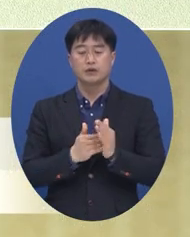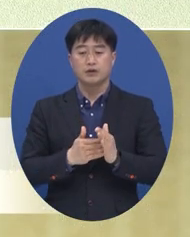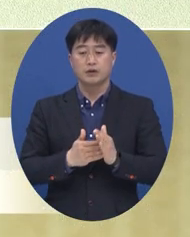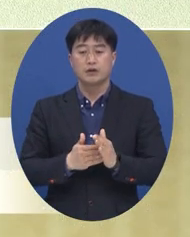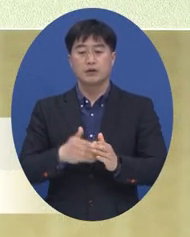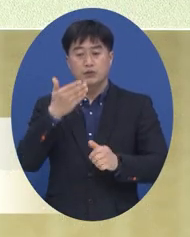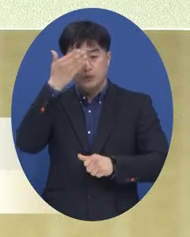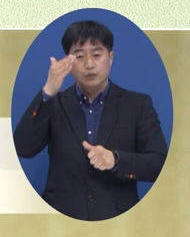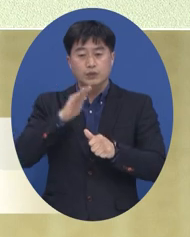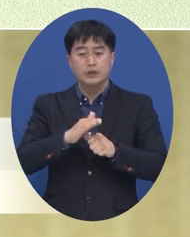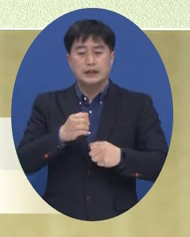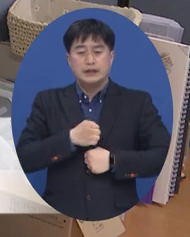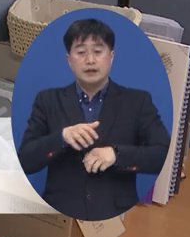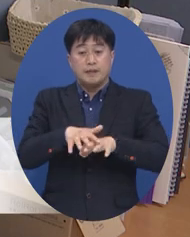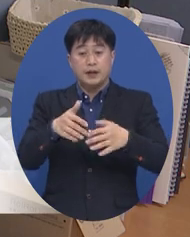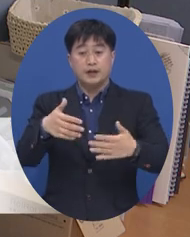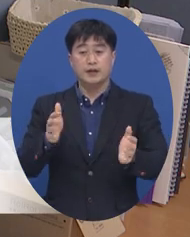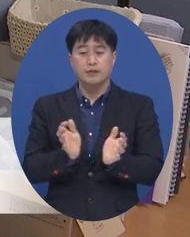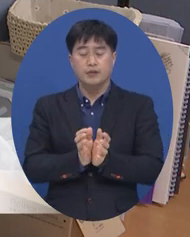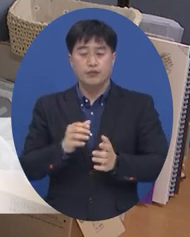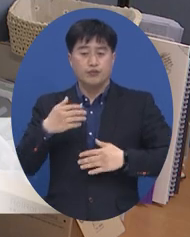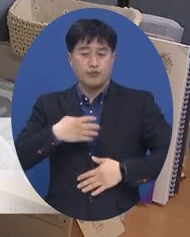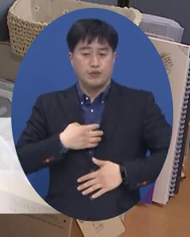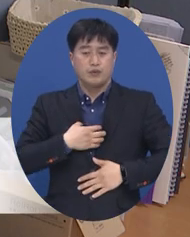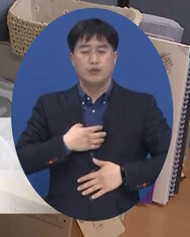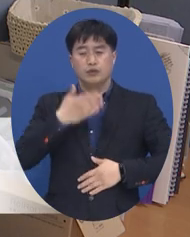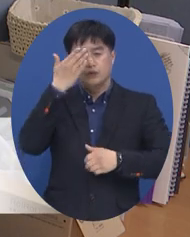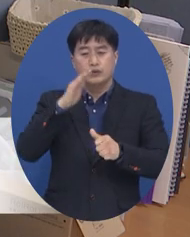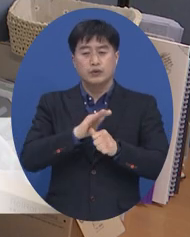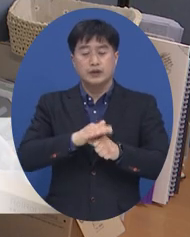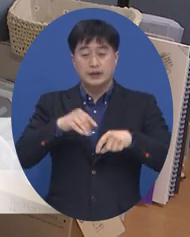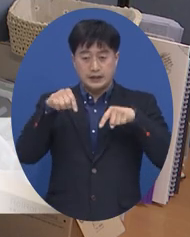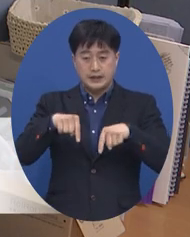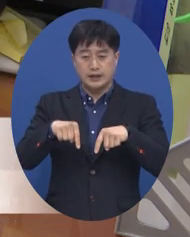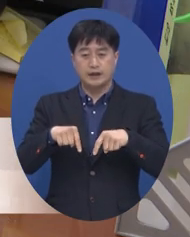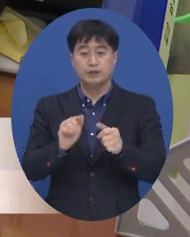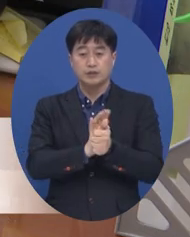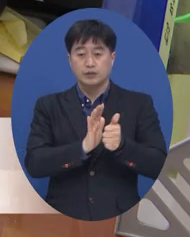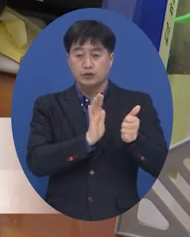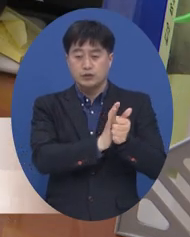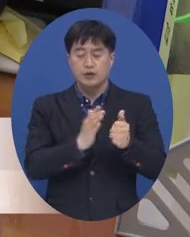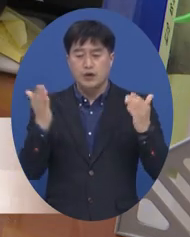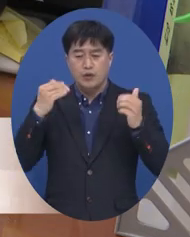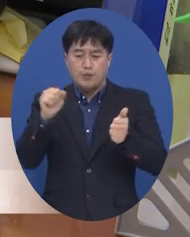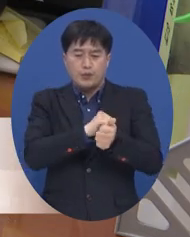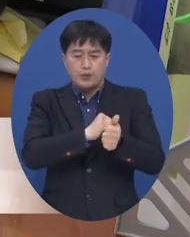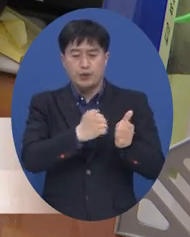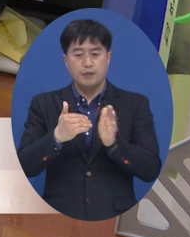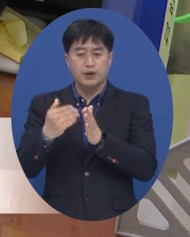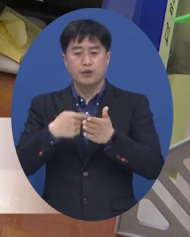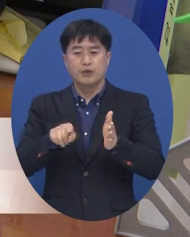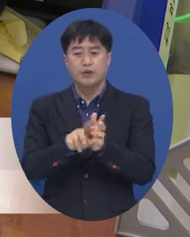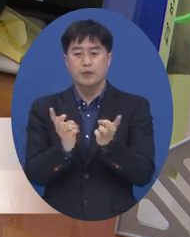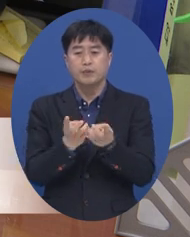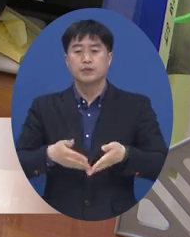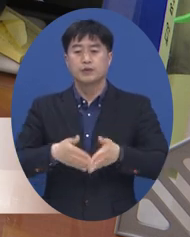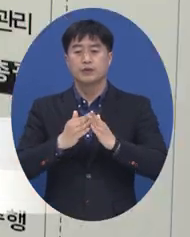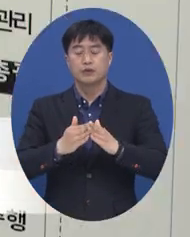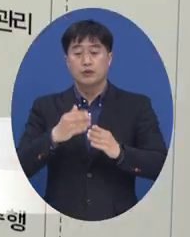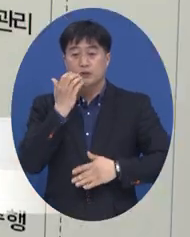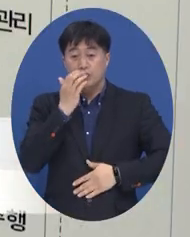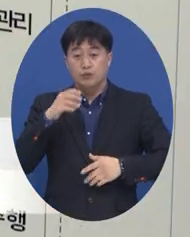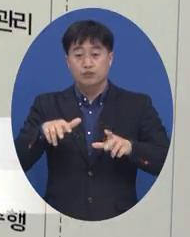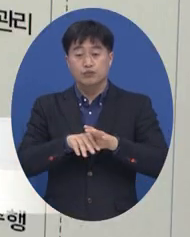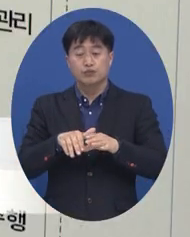청소년 안전망팀은 위기 청소년에 대한 상담과 서비스 지원, 학교폭력 예방을 위한 대책 수립과 청소년